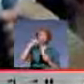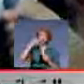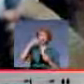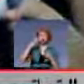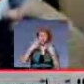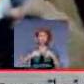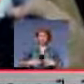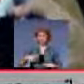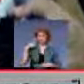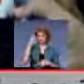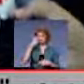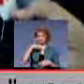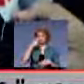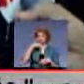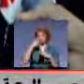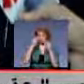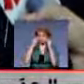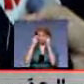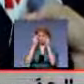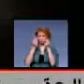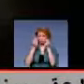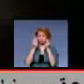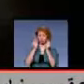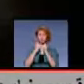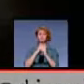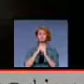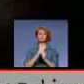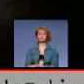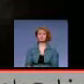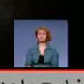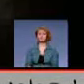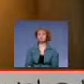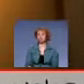ولابسين اسود واحد عينيه مبلظه واحد بيفتح الباب واحد بيقفله.